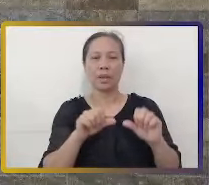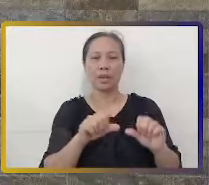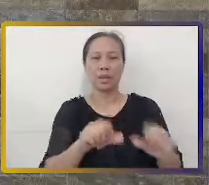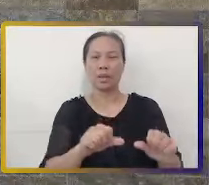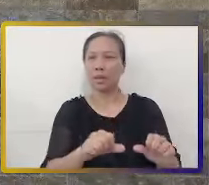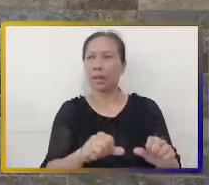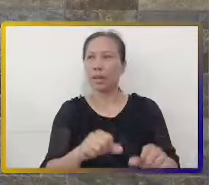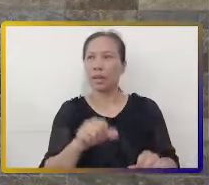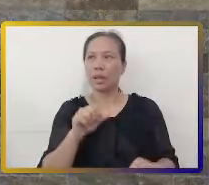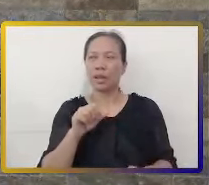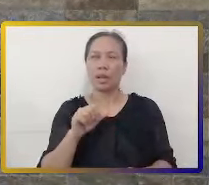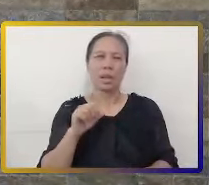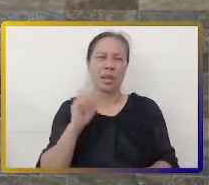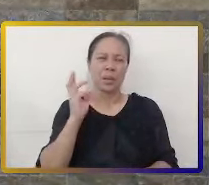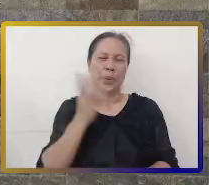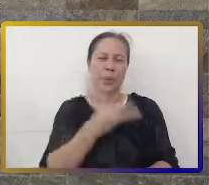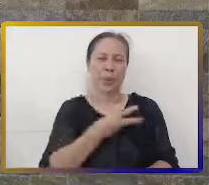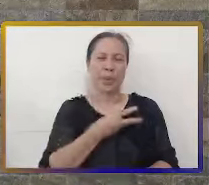working